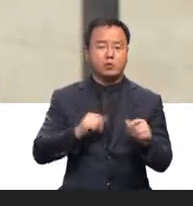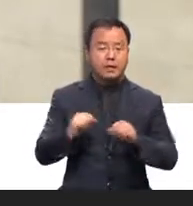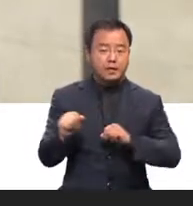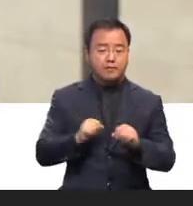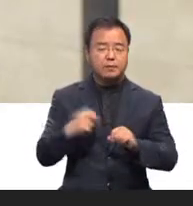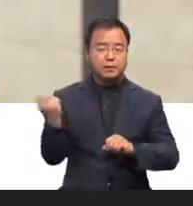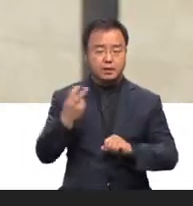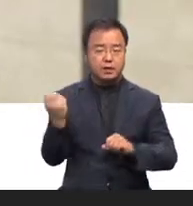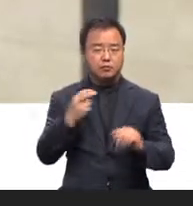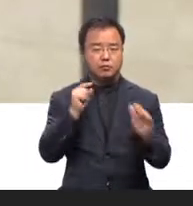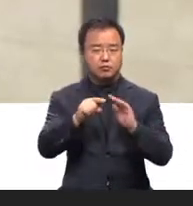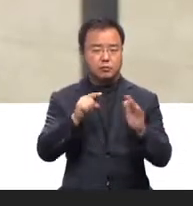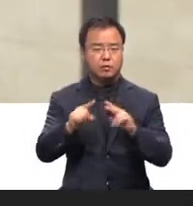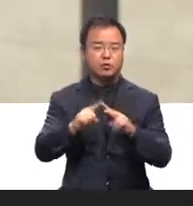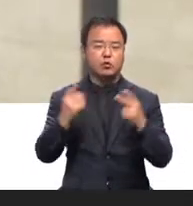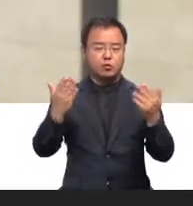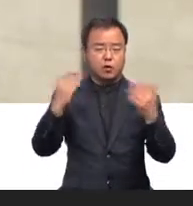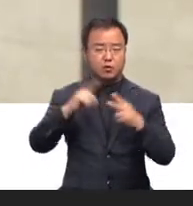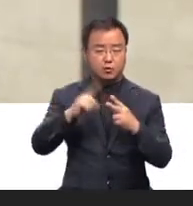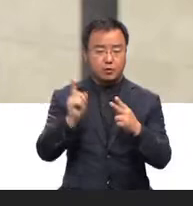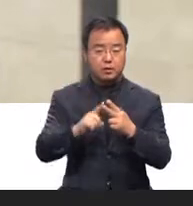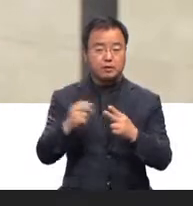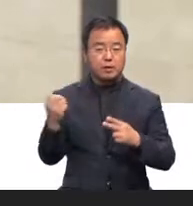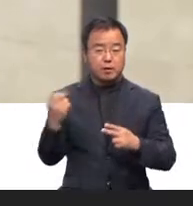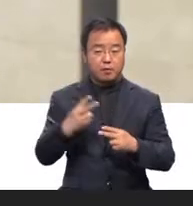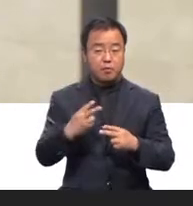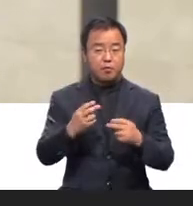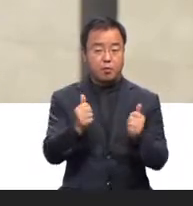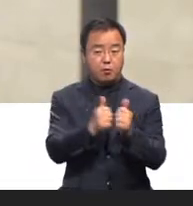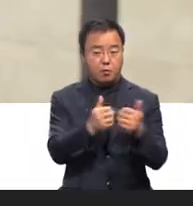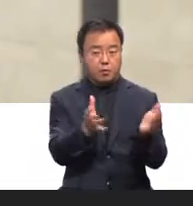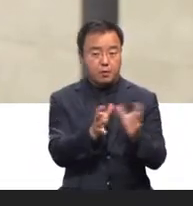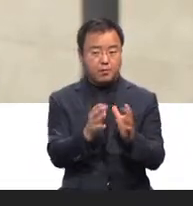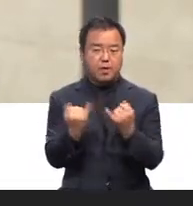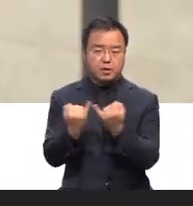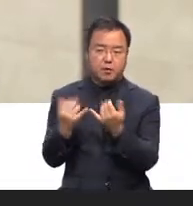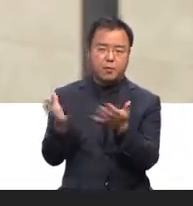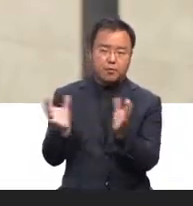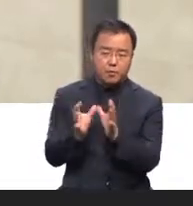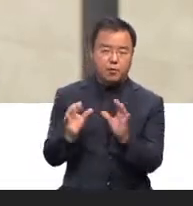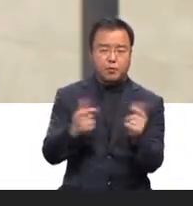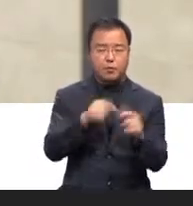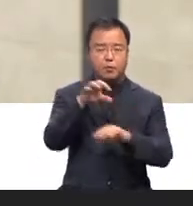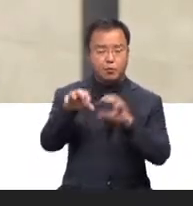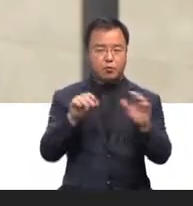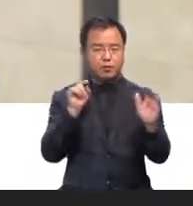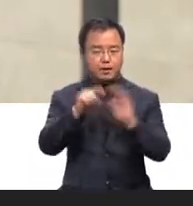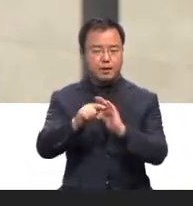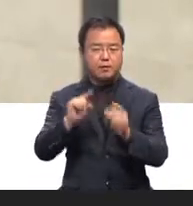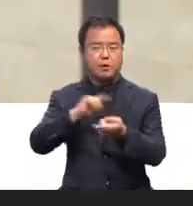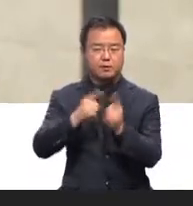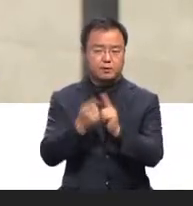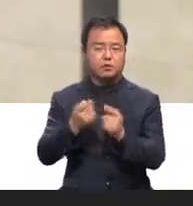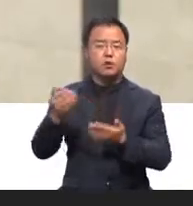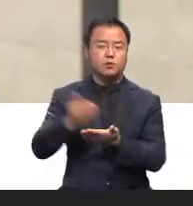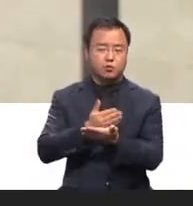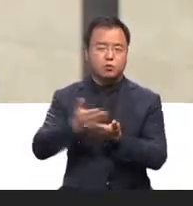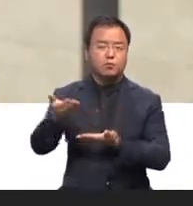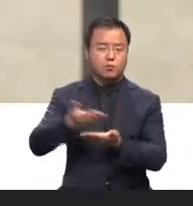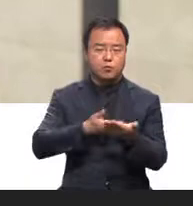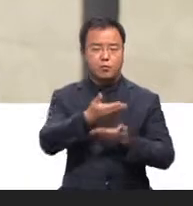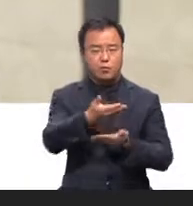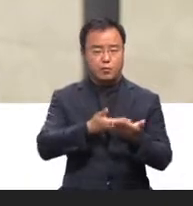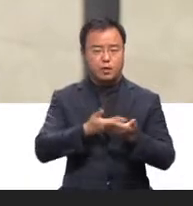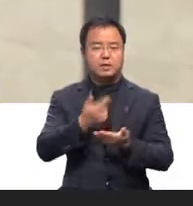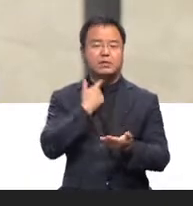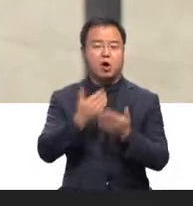나가서 주위에 있는 초등학교라든지 아니면 그룹이라든지 보이스카우트, 걸스카우트 이런 데서 가서 같이 이런 거를 공유를 하고 있어요.